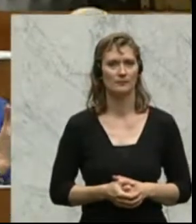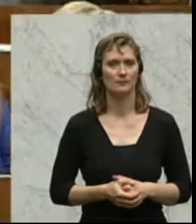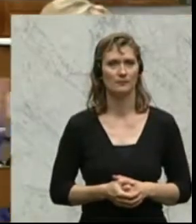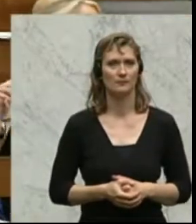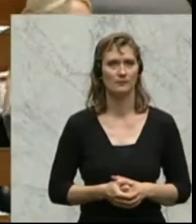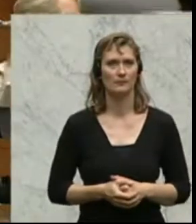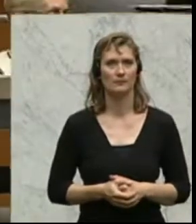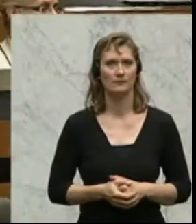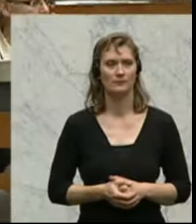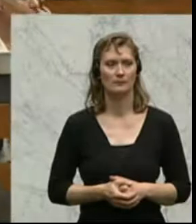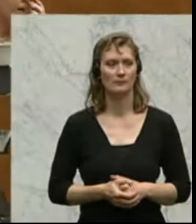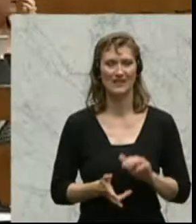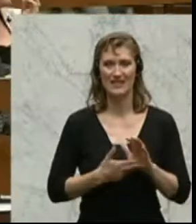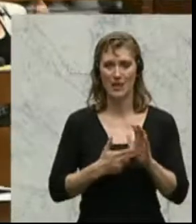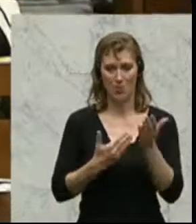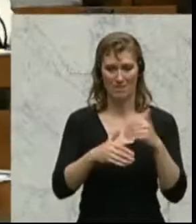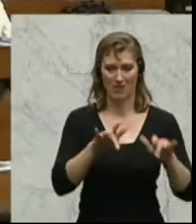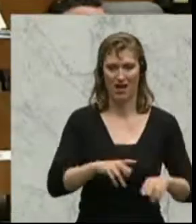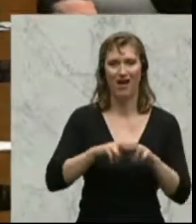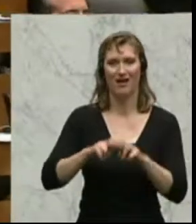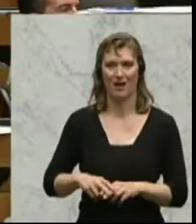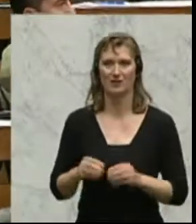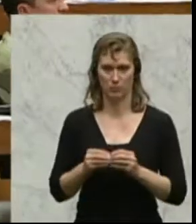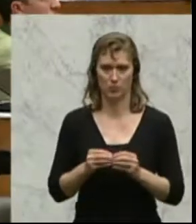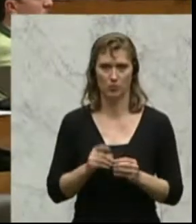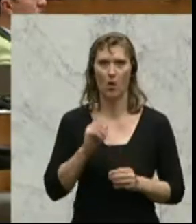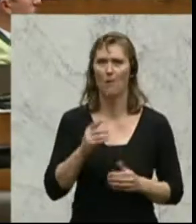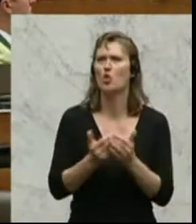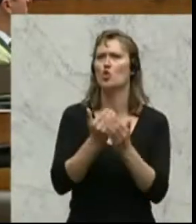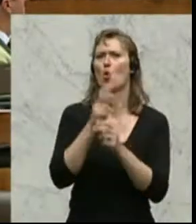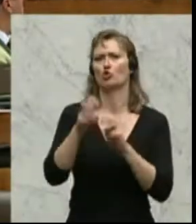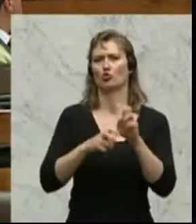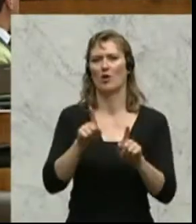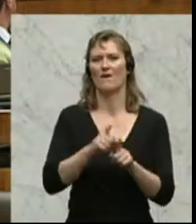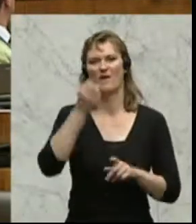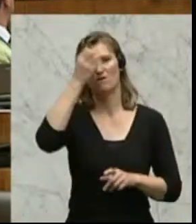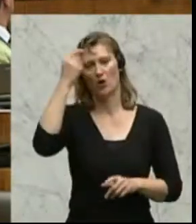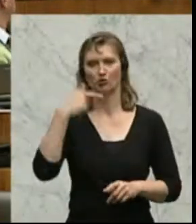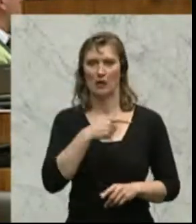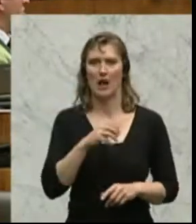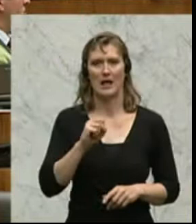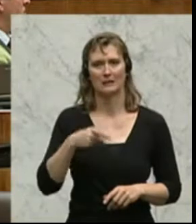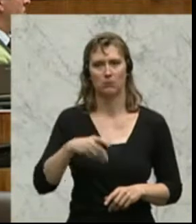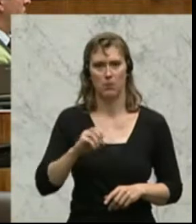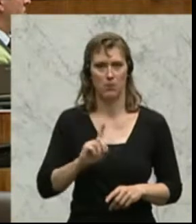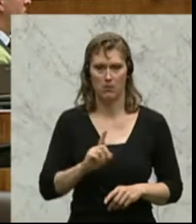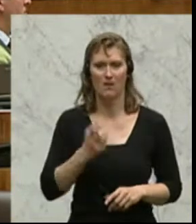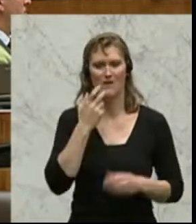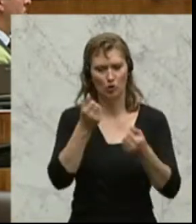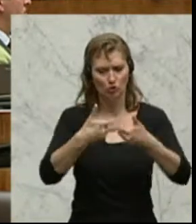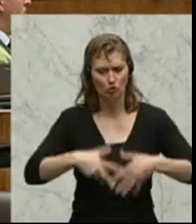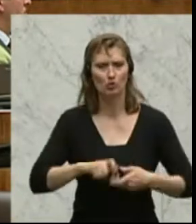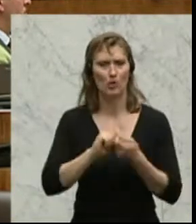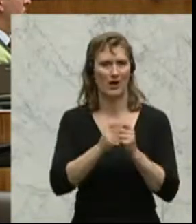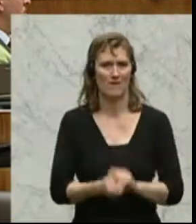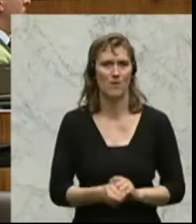Mehr Netto vom Brutto, aber nicht über neuen Steuern, wie sich das die SPÖ vorstellt, sondern durch eine Strukturreform und durch